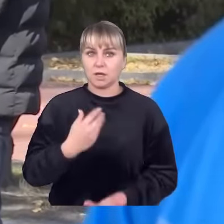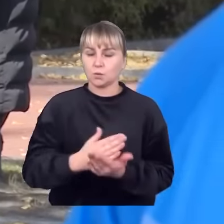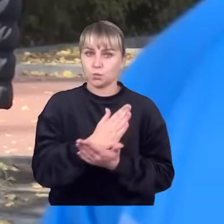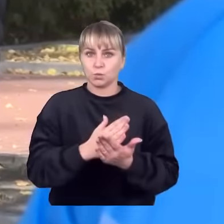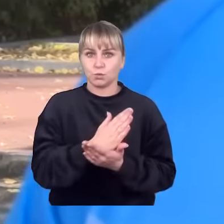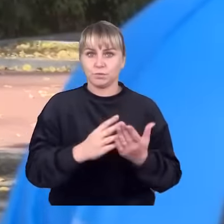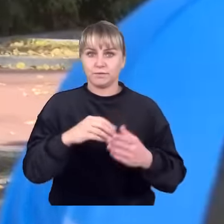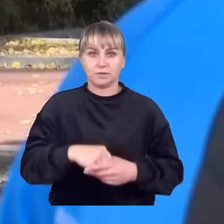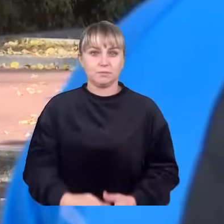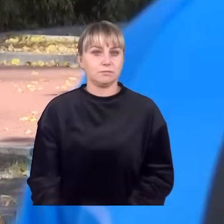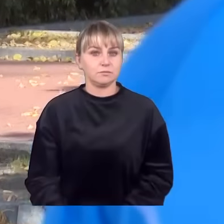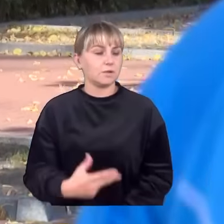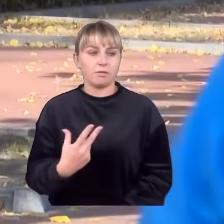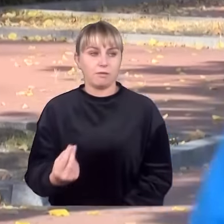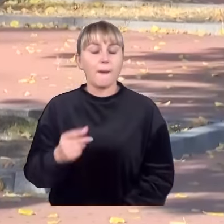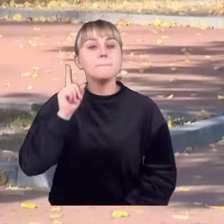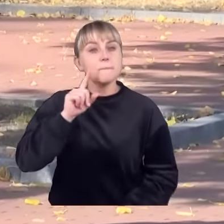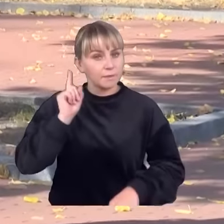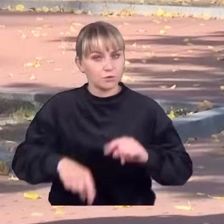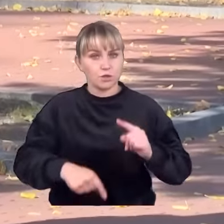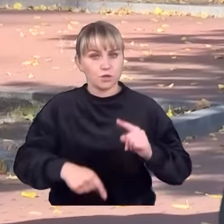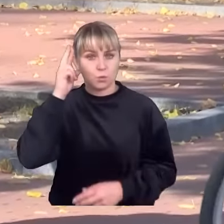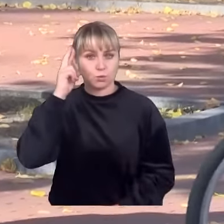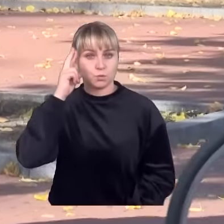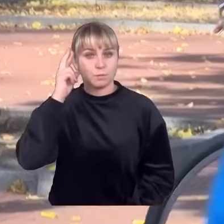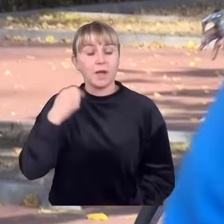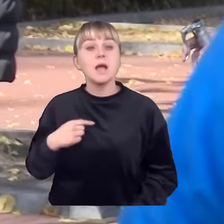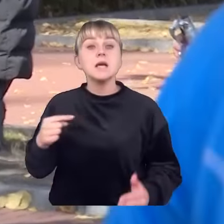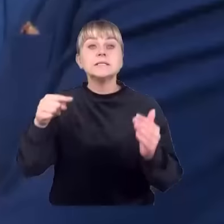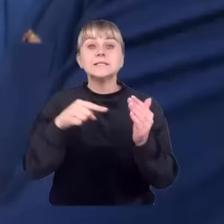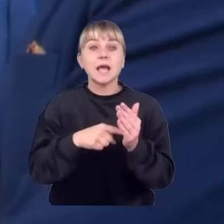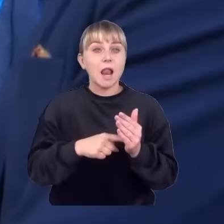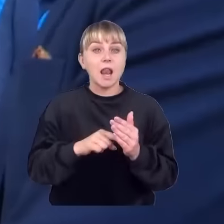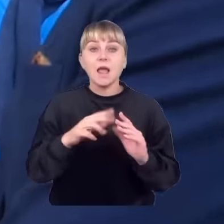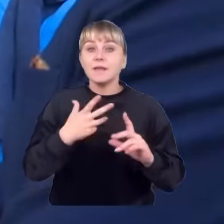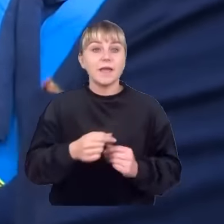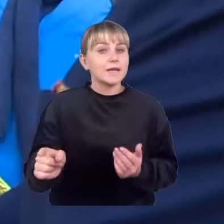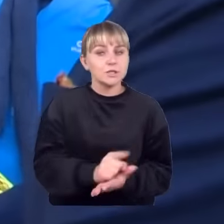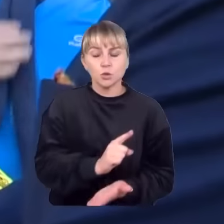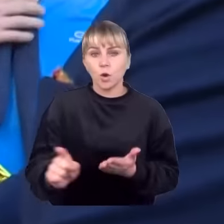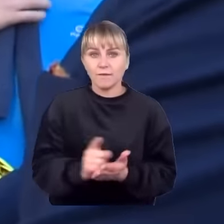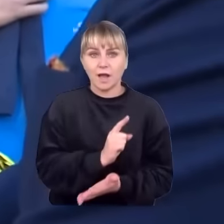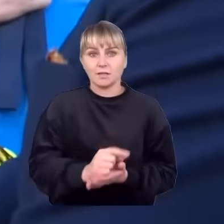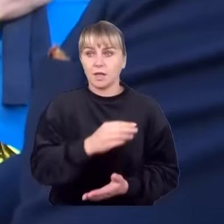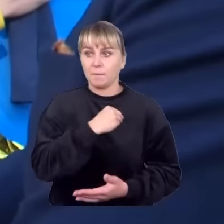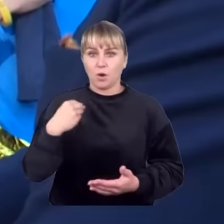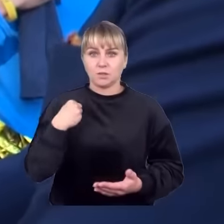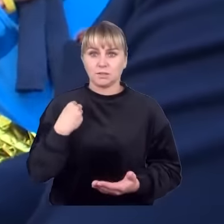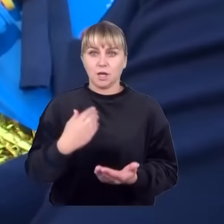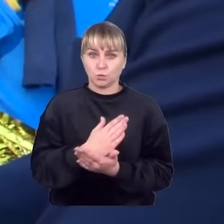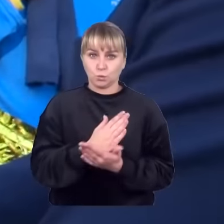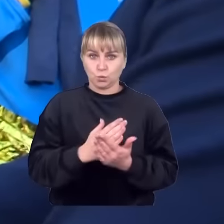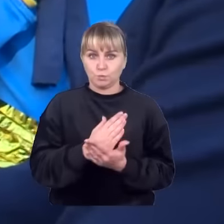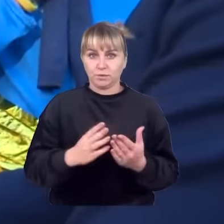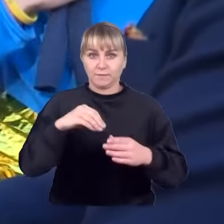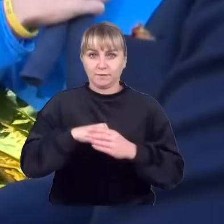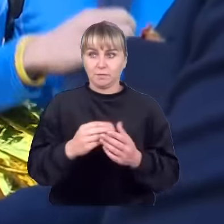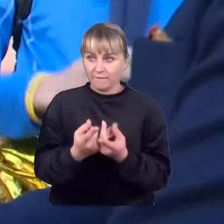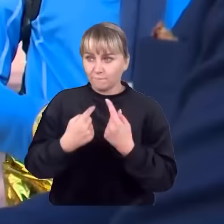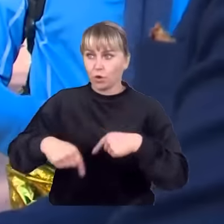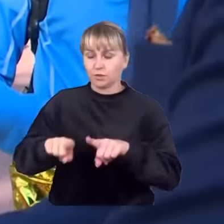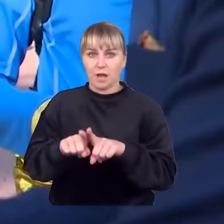Celem tego, co mówię, jest nie narażanie polskich służb mundurowych na to, aby wykonywali